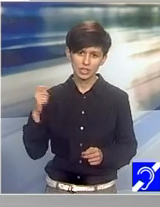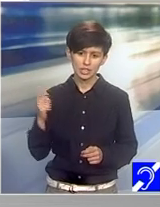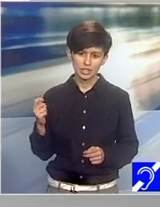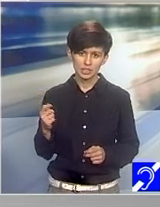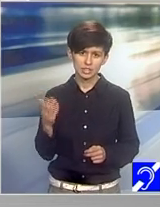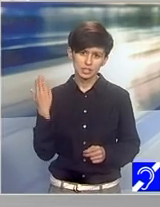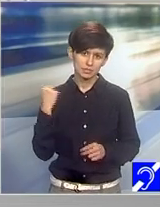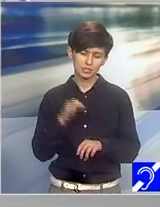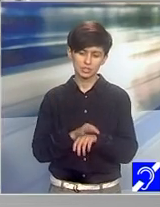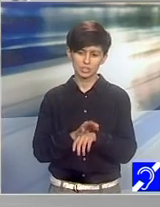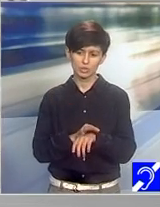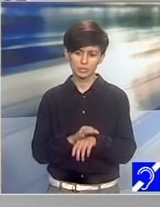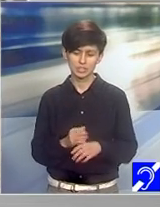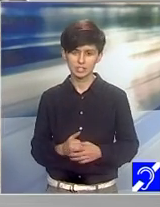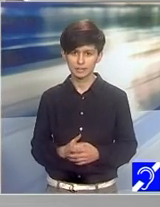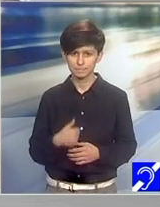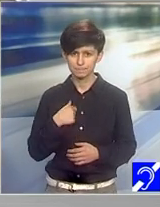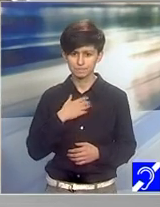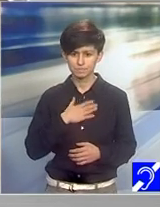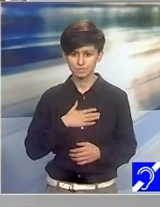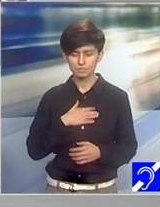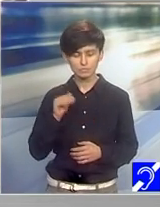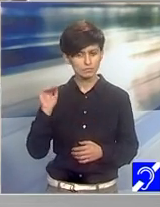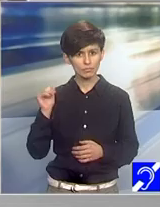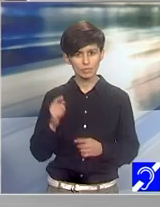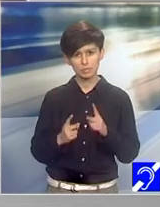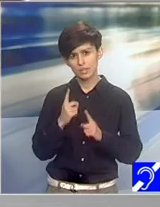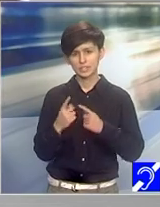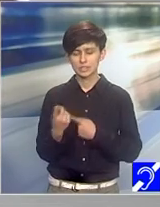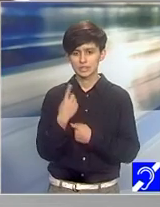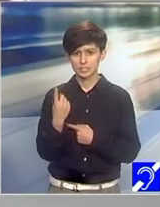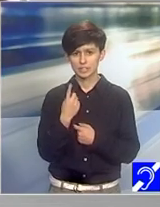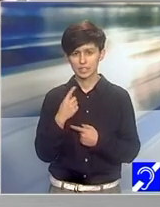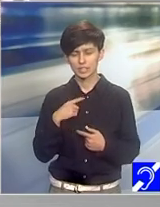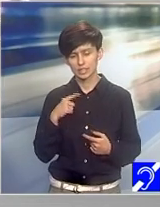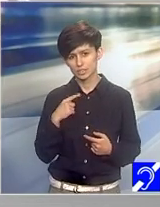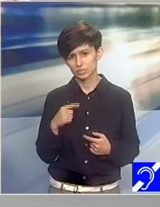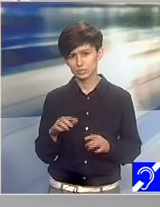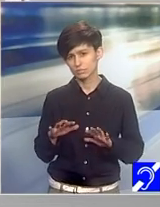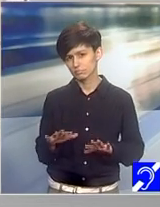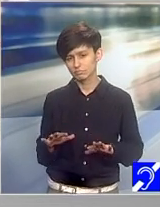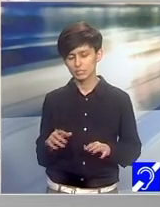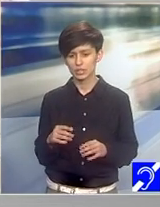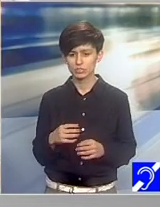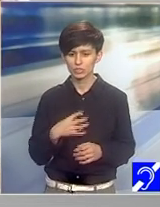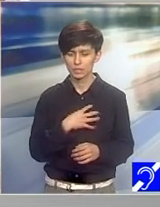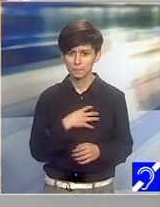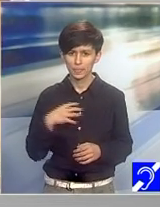comuniste. Vreau să vă întreb dacă în exterior se practică. Există astfel de muzee vii?